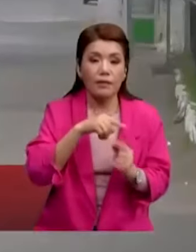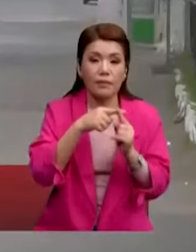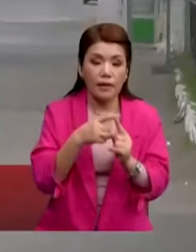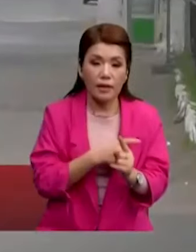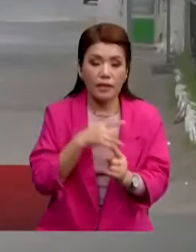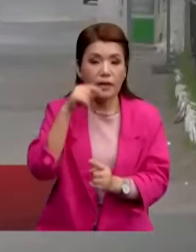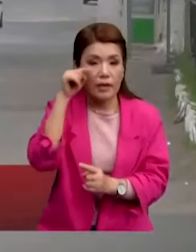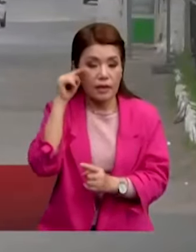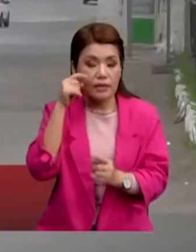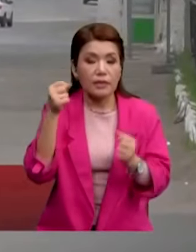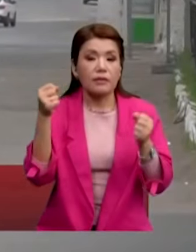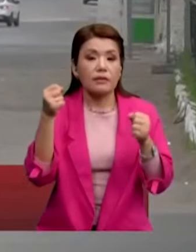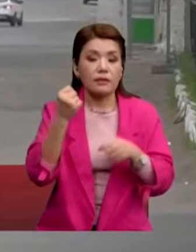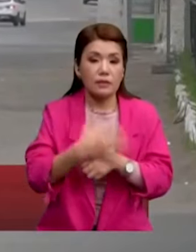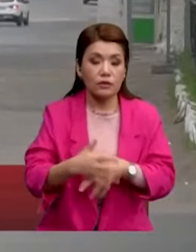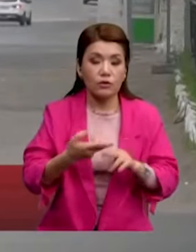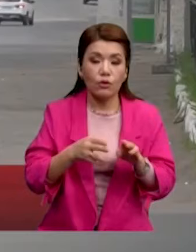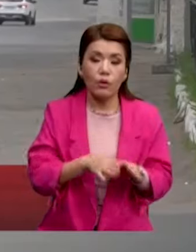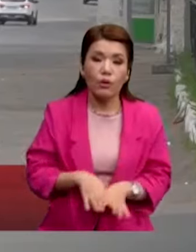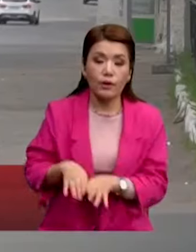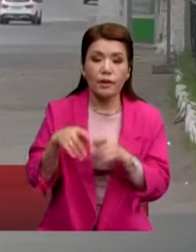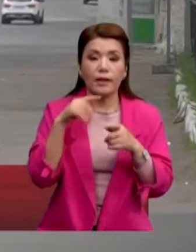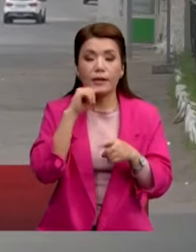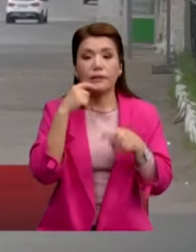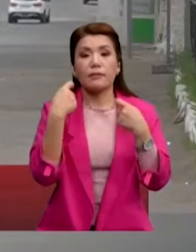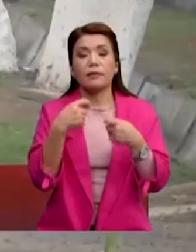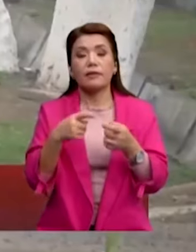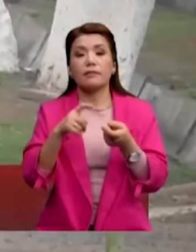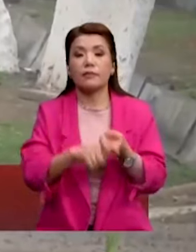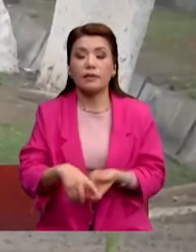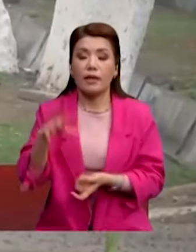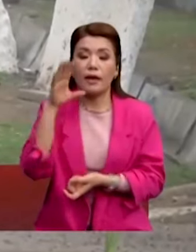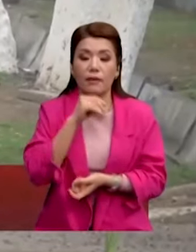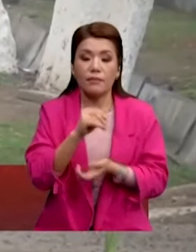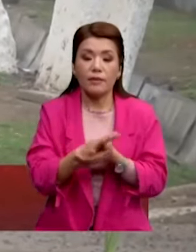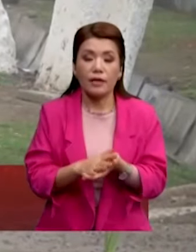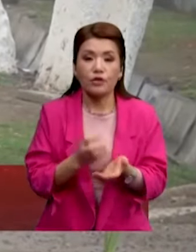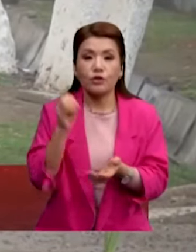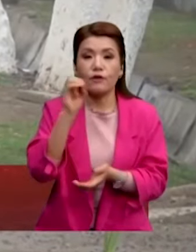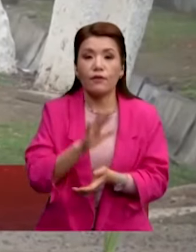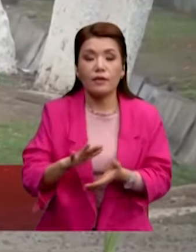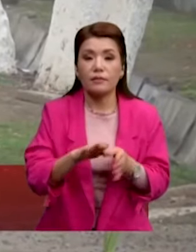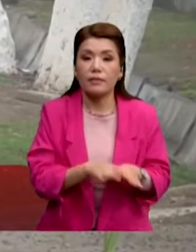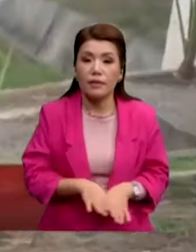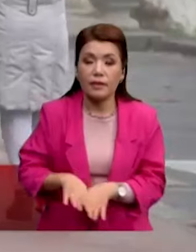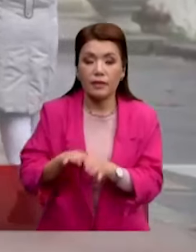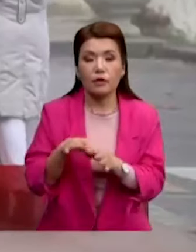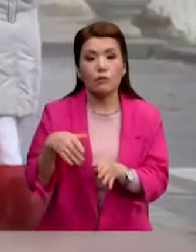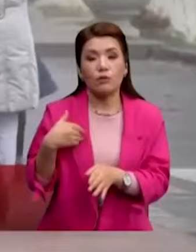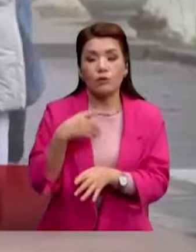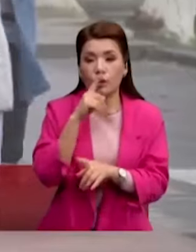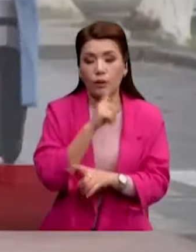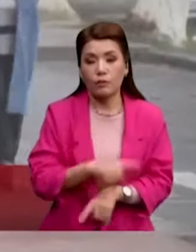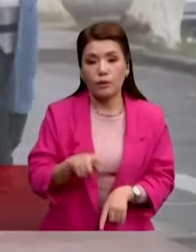және Қырғызстанмен ортақ экономикалық байланыс жасауға мүмкіндік алды. Бұлай жалғаса берсе, еуразиялық бірлестікке тиімді болмайды